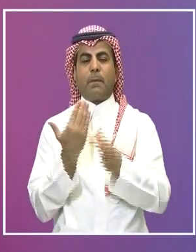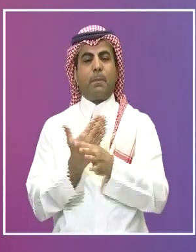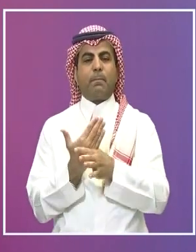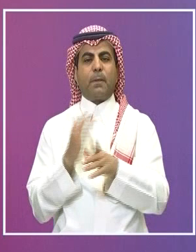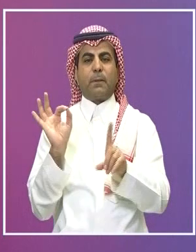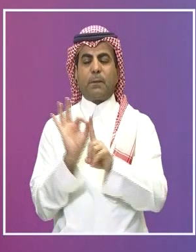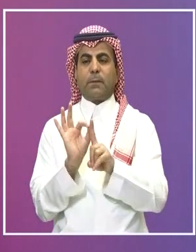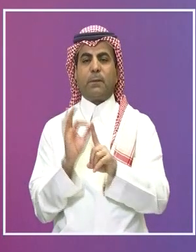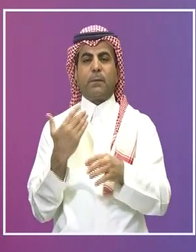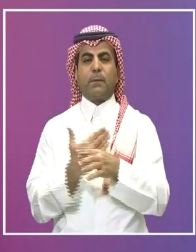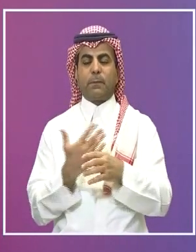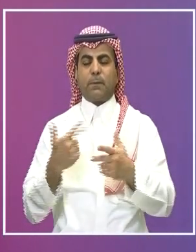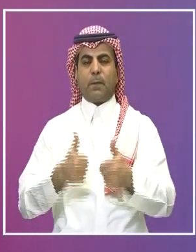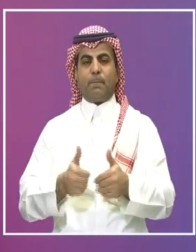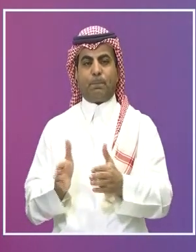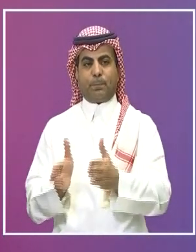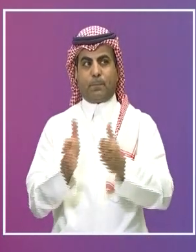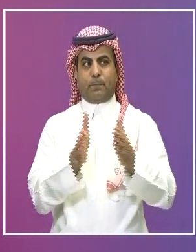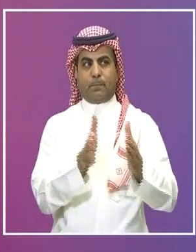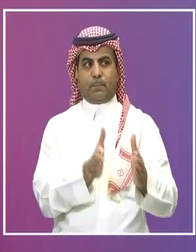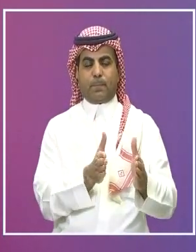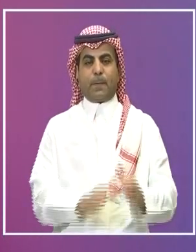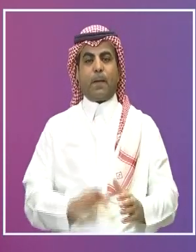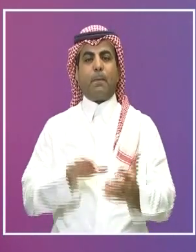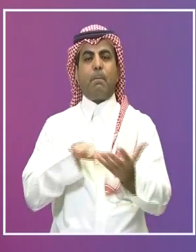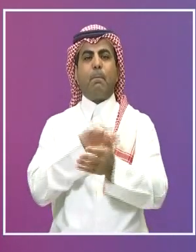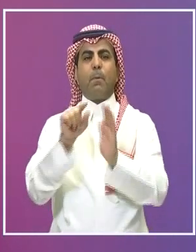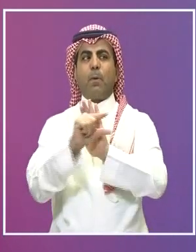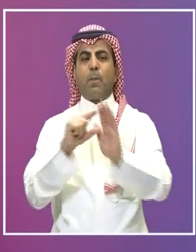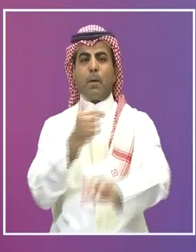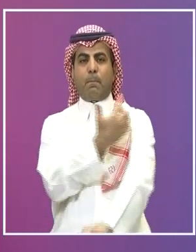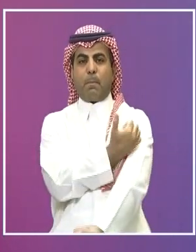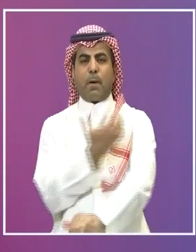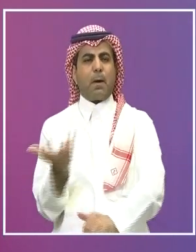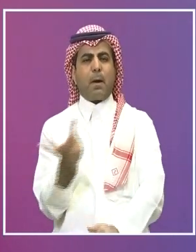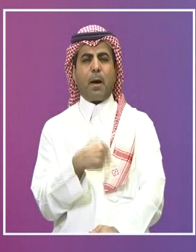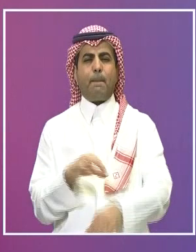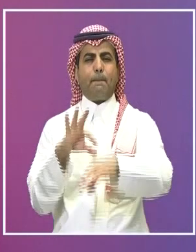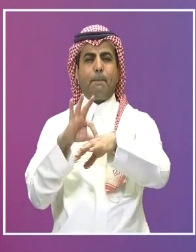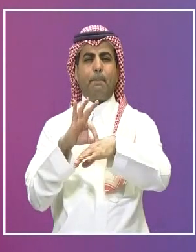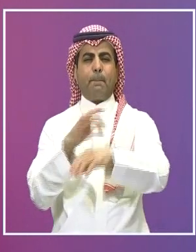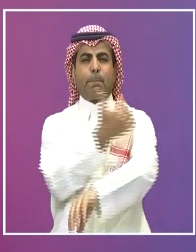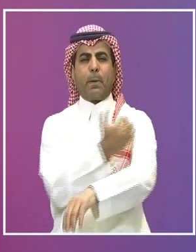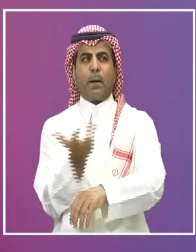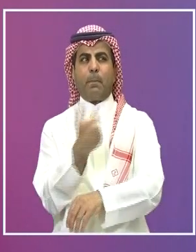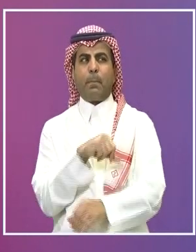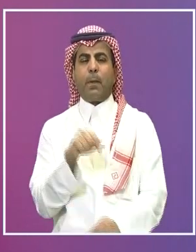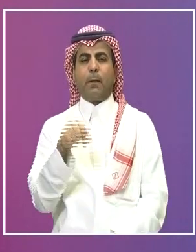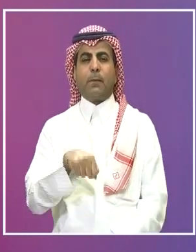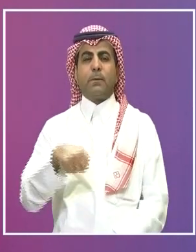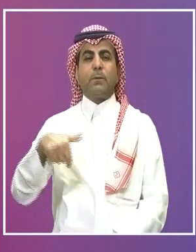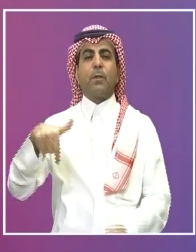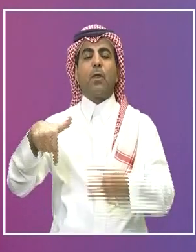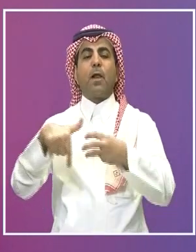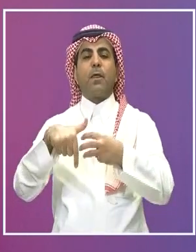لأي نشاط نمارسه في مجتمعنا. فيما يتعلق باللقاحات، الحمد لله تجاوز أعطاء الجرعات المملكة العربية